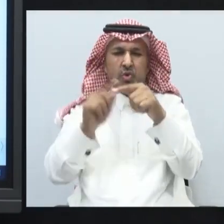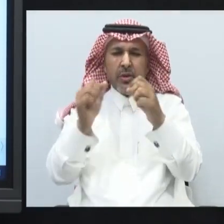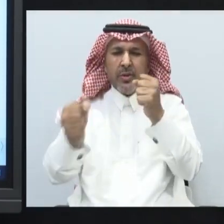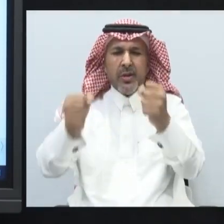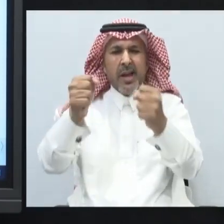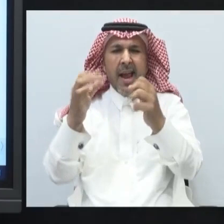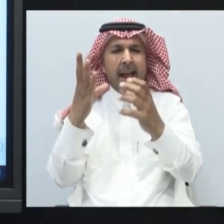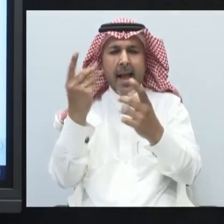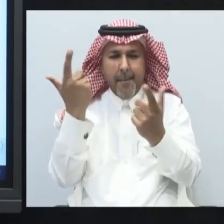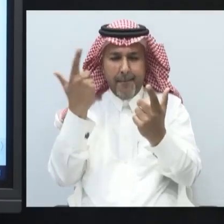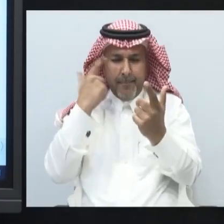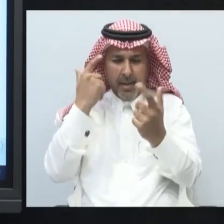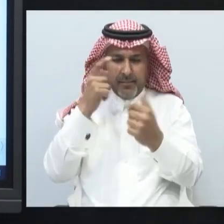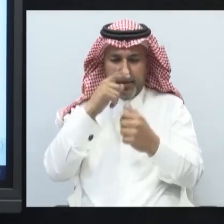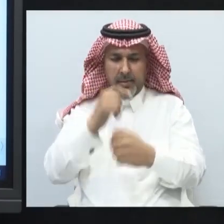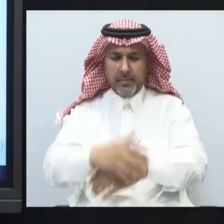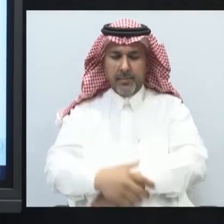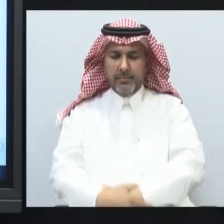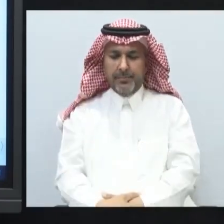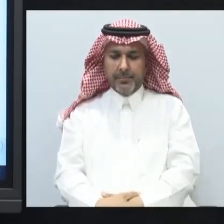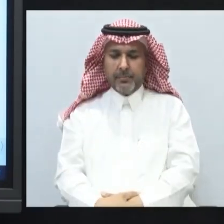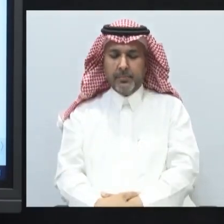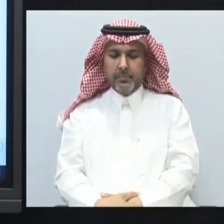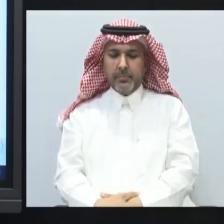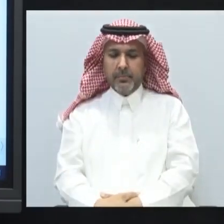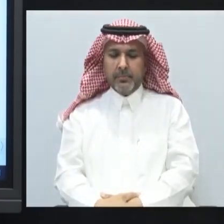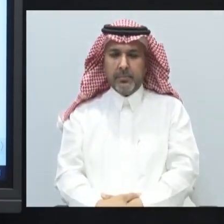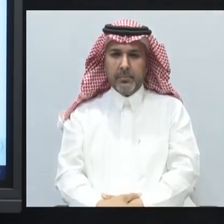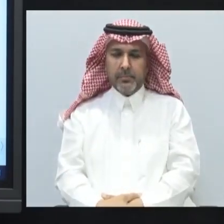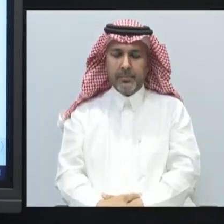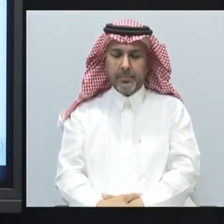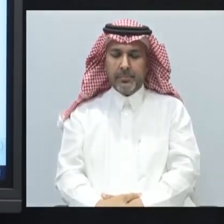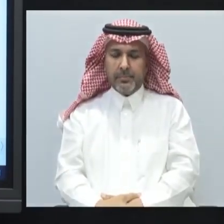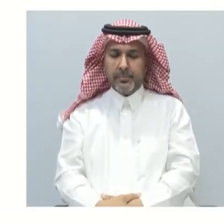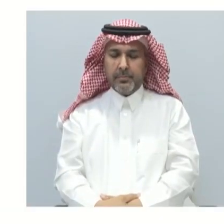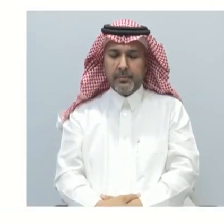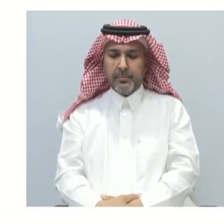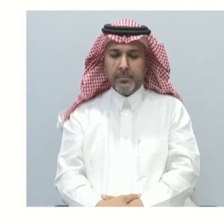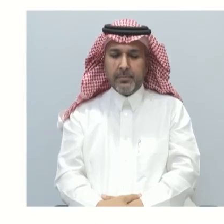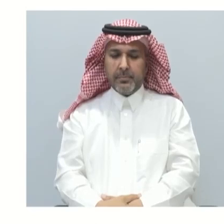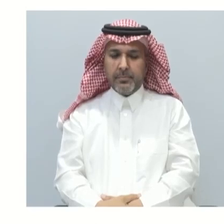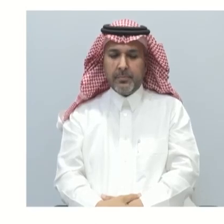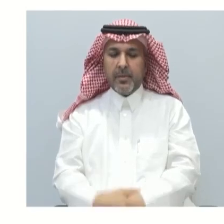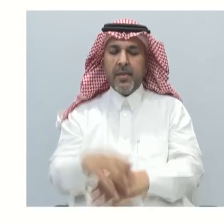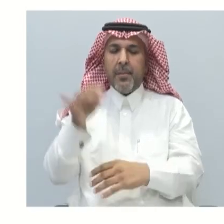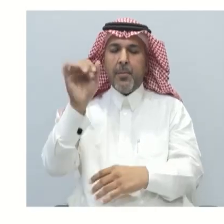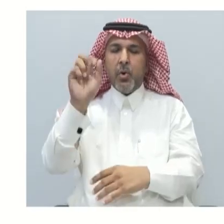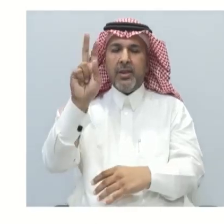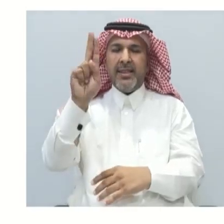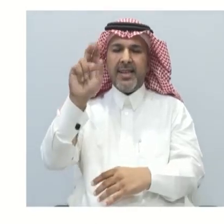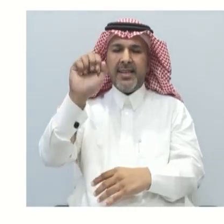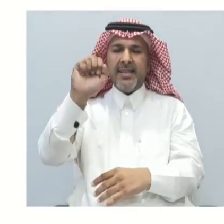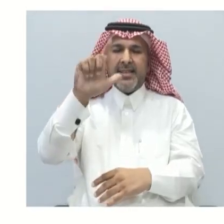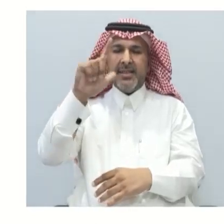تجبر الكسر لكن هو فعليا السرعه فيها فواصل يعني كمبدا السرعه فيها فواصل اطوال الطلاب الملتحقين